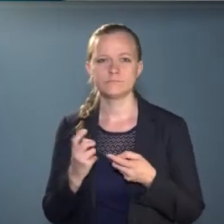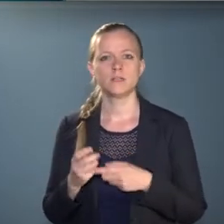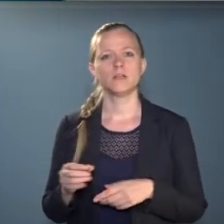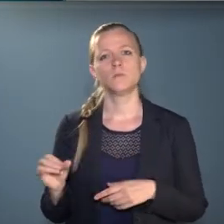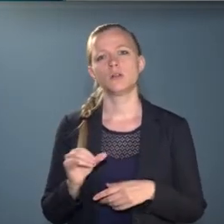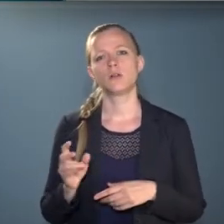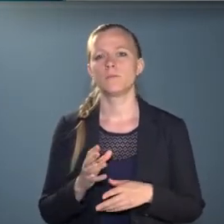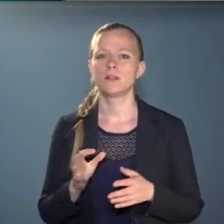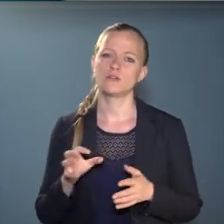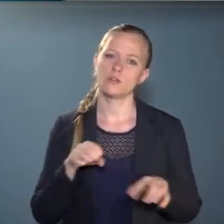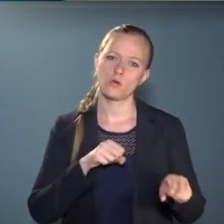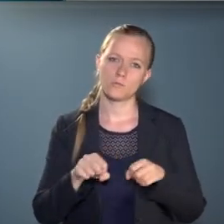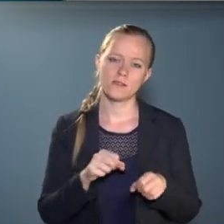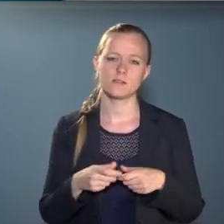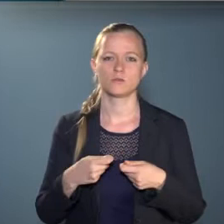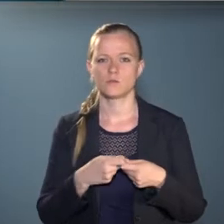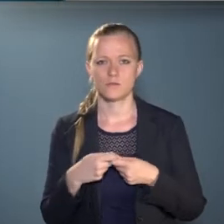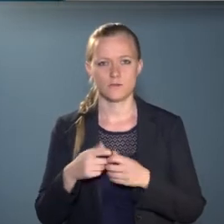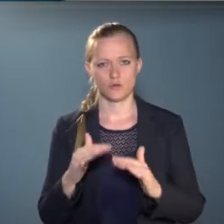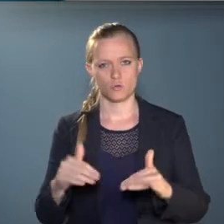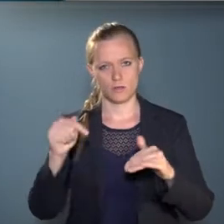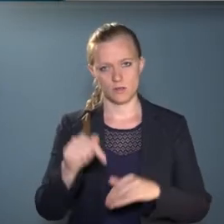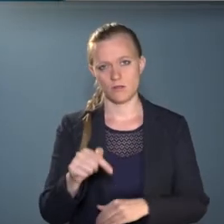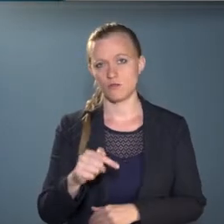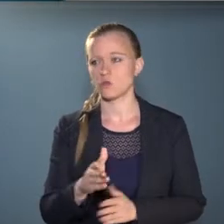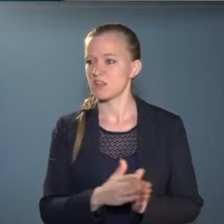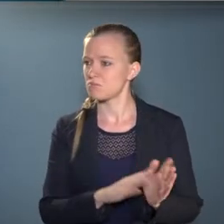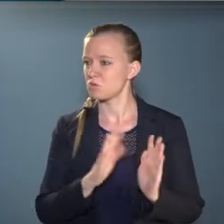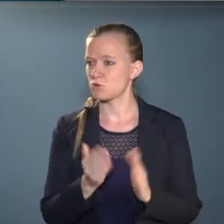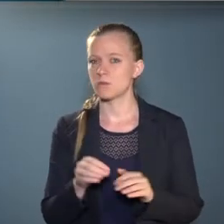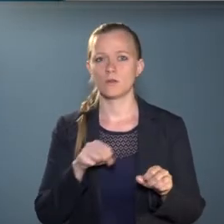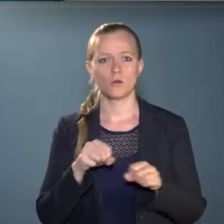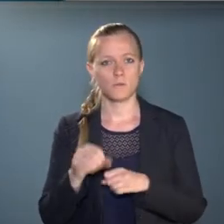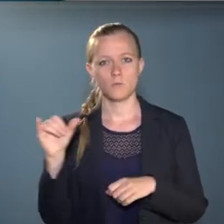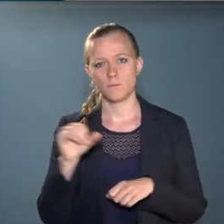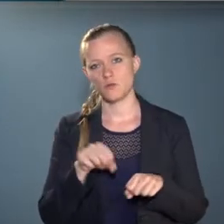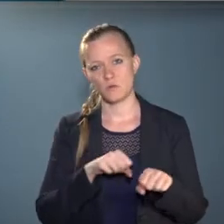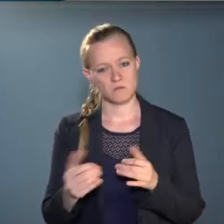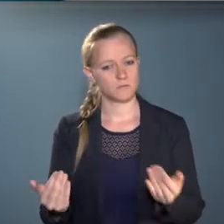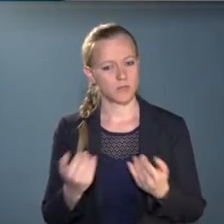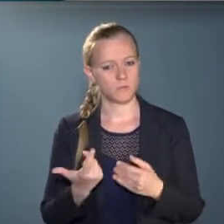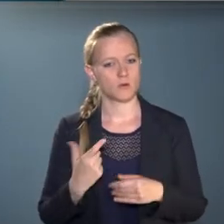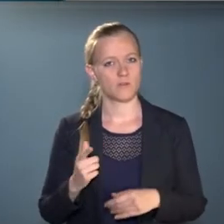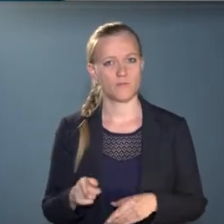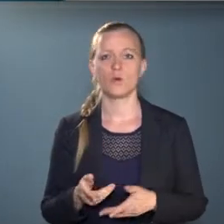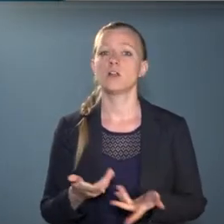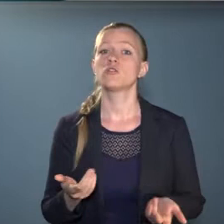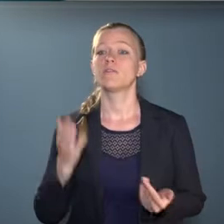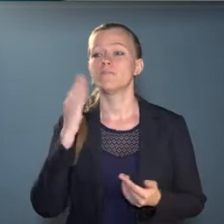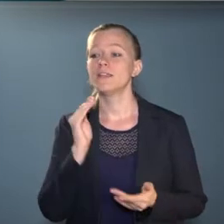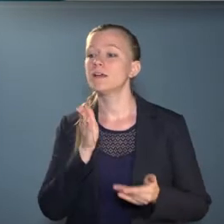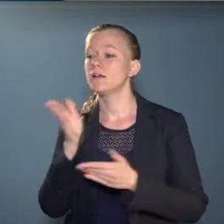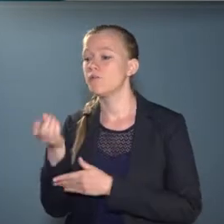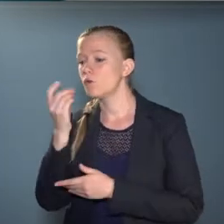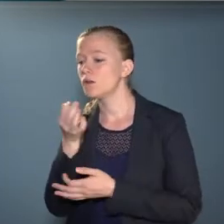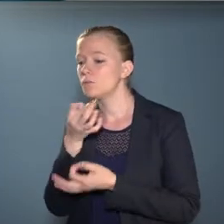Önkormányzatok Szövetségének ülésén, ahol a kezdeményezésünket minden önkormányzat, Budapesti Önkormányzat támogatta, és nyilván, ha vidékiekhez fordultunk